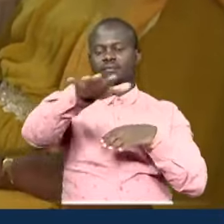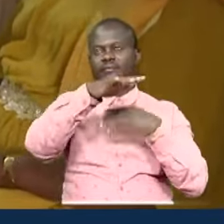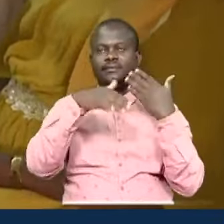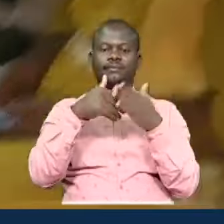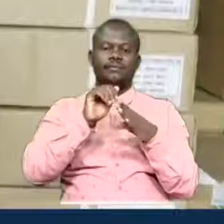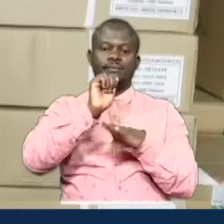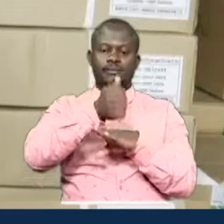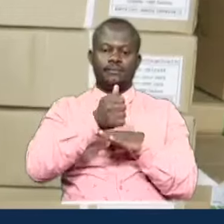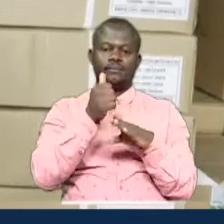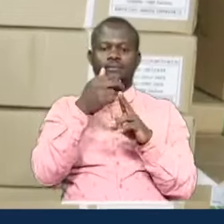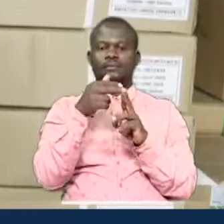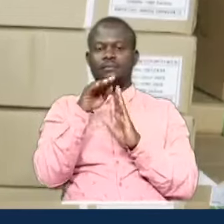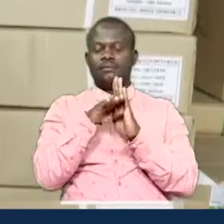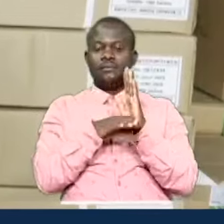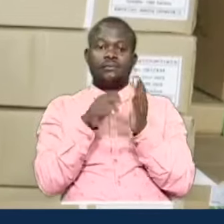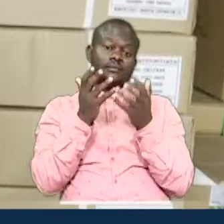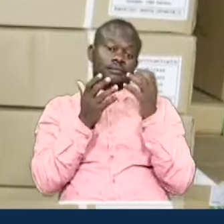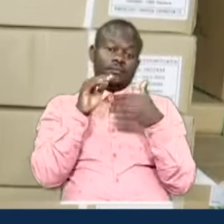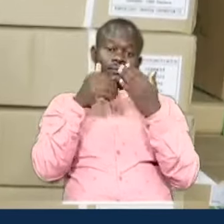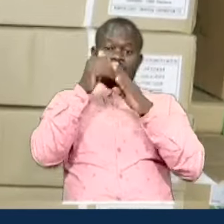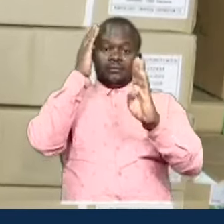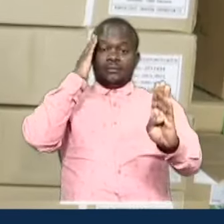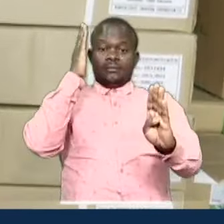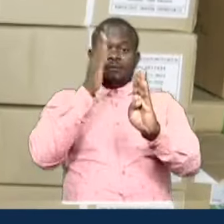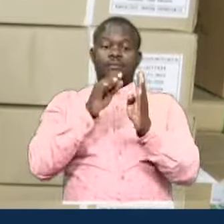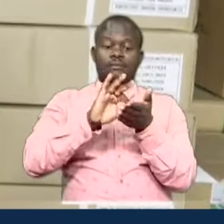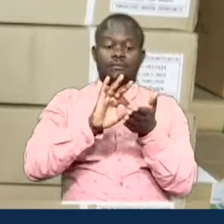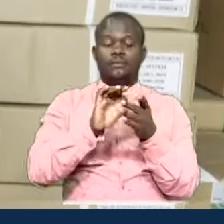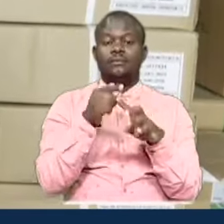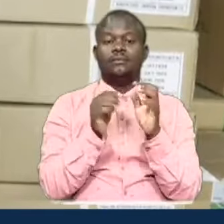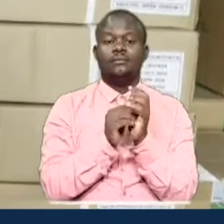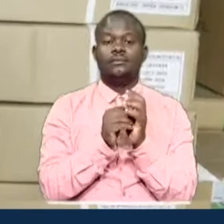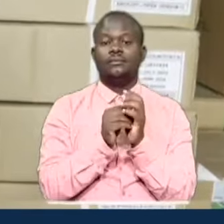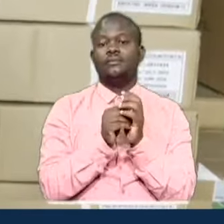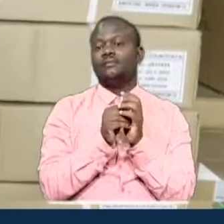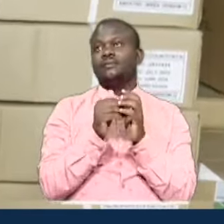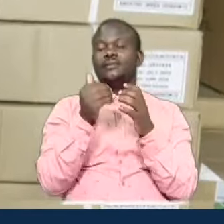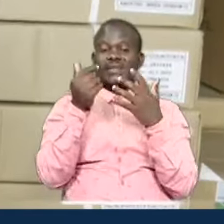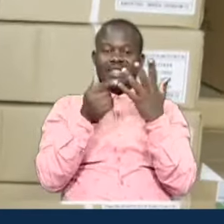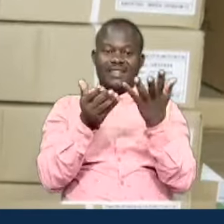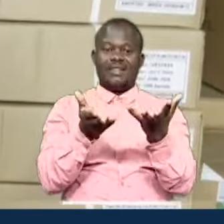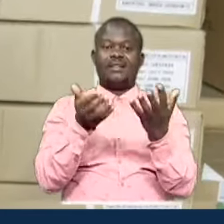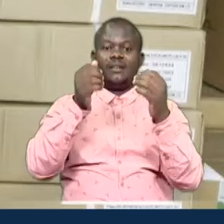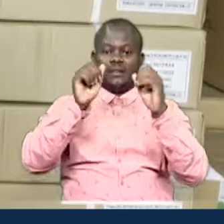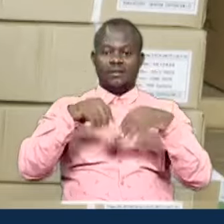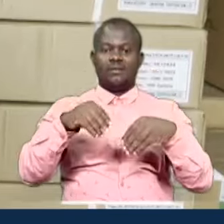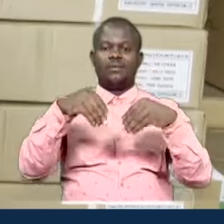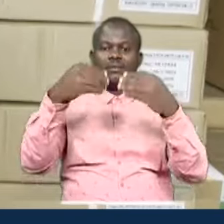yashyirwa kuri iyo liste wenda bakaba baspesifike mu bandi iyo miti ariko imiti yose iri disponible mu gihugu ikaba